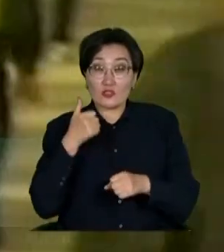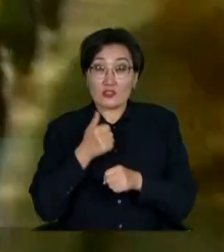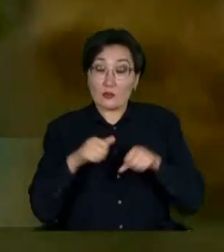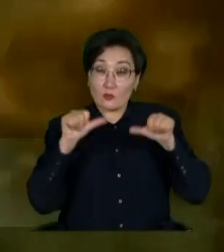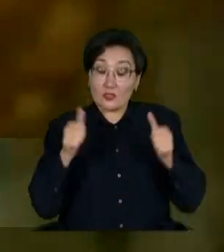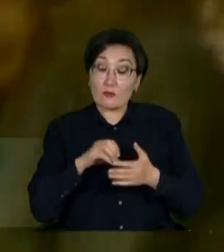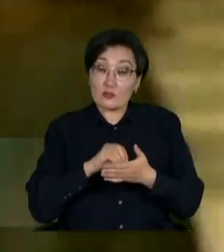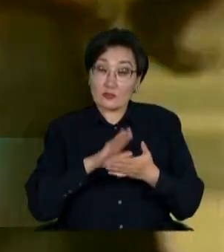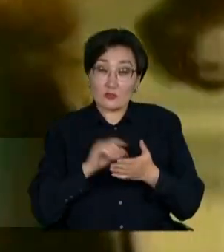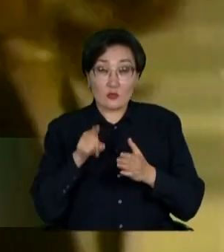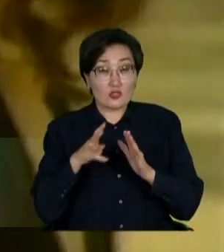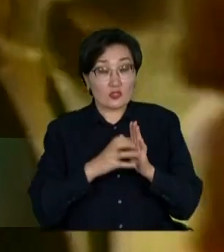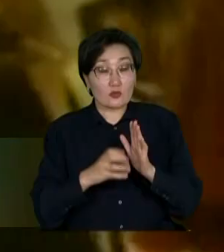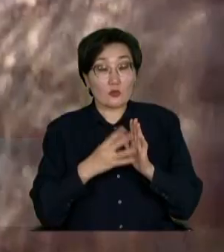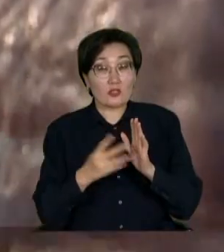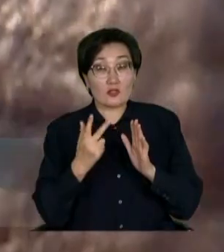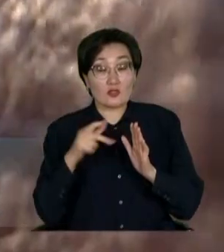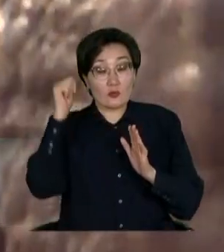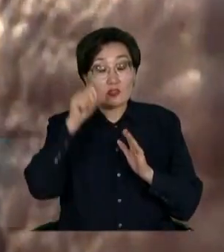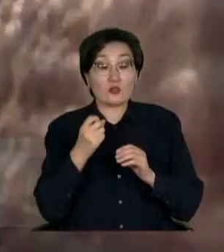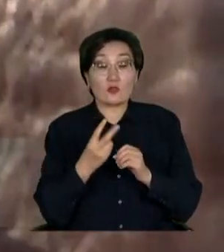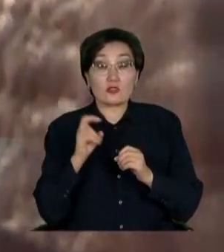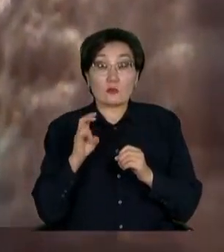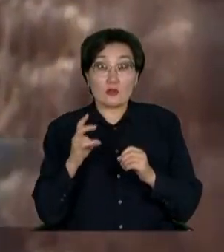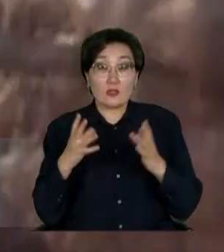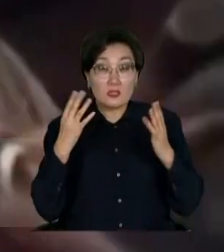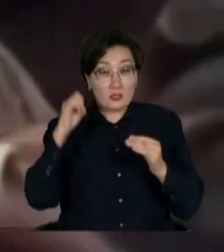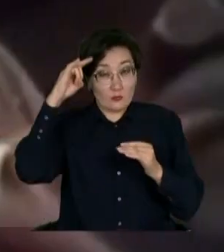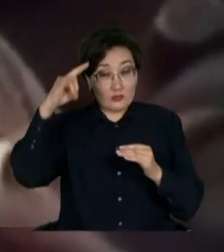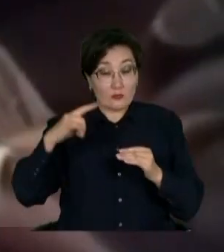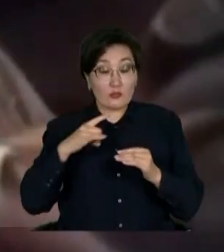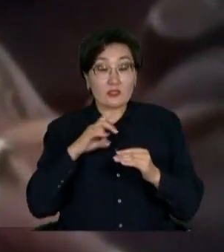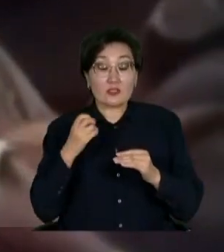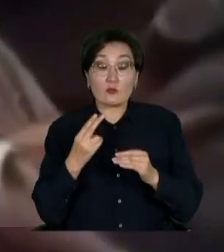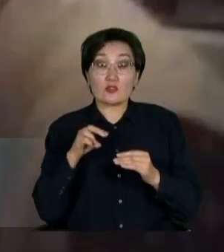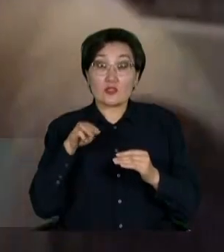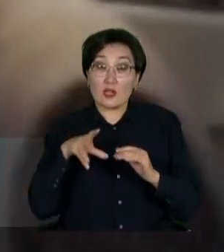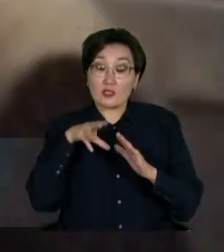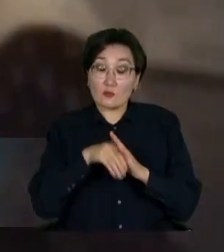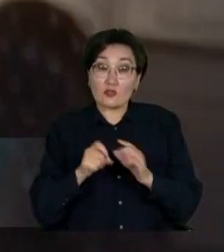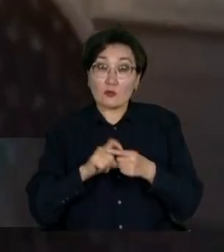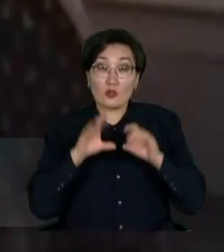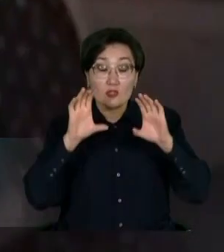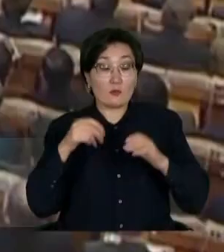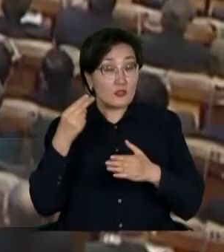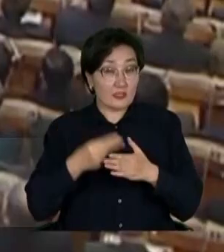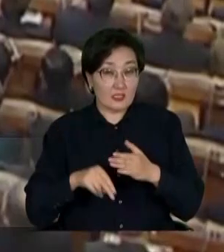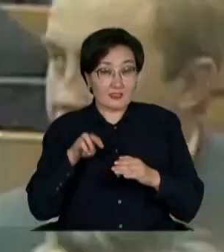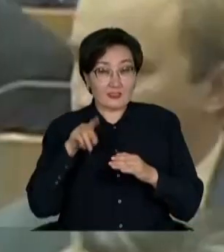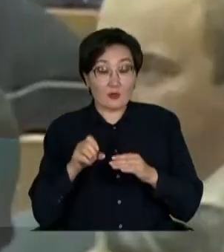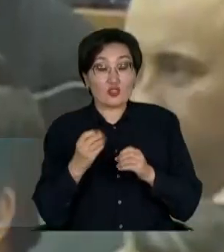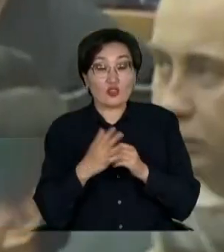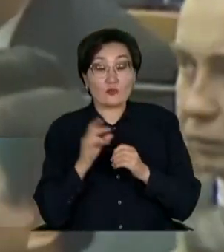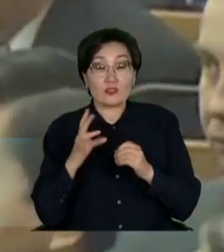үлгілерін бекітті. 1993 жылы 12 қарашада Қазақстан Республикасының ұлттық валютасын енгізу туралы заңға қол қойылып, теңге